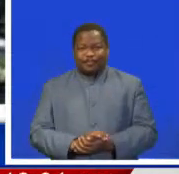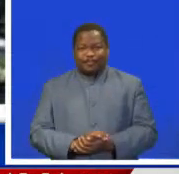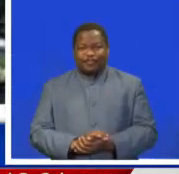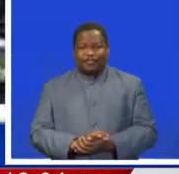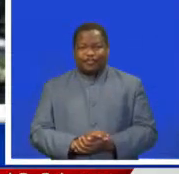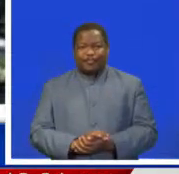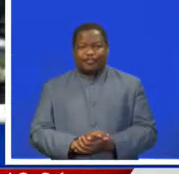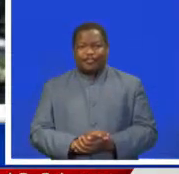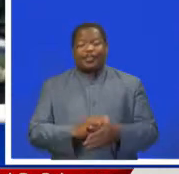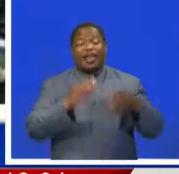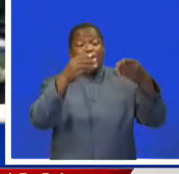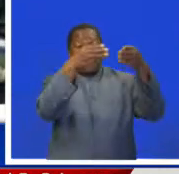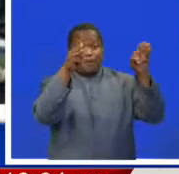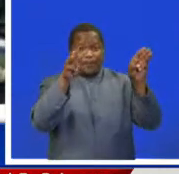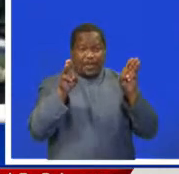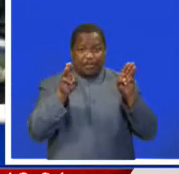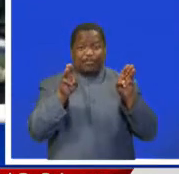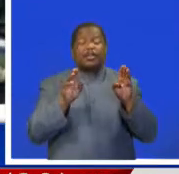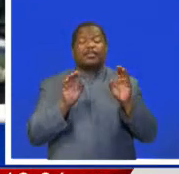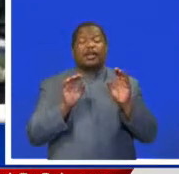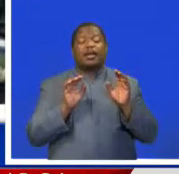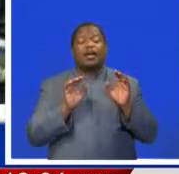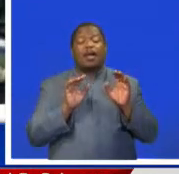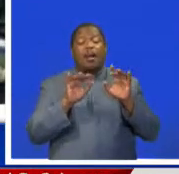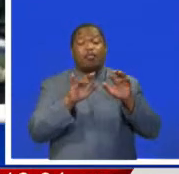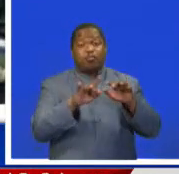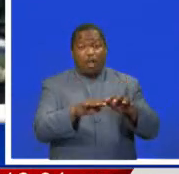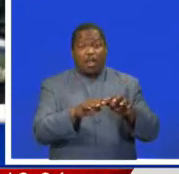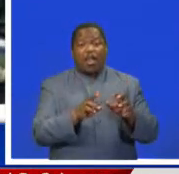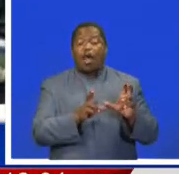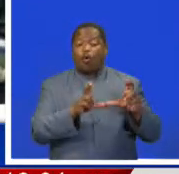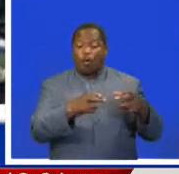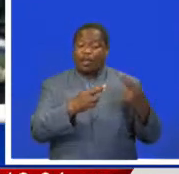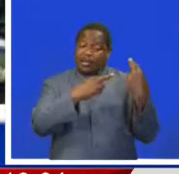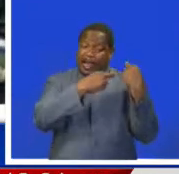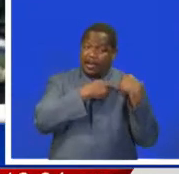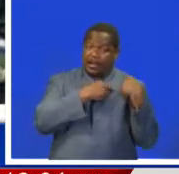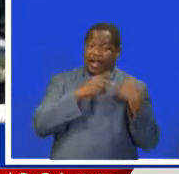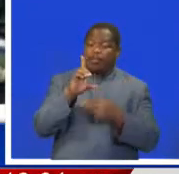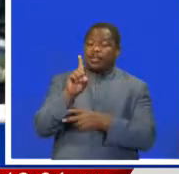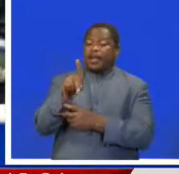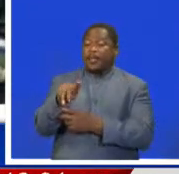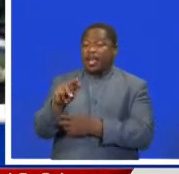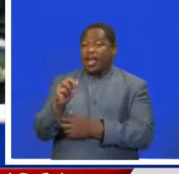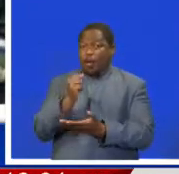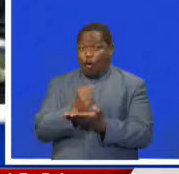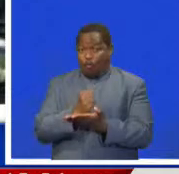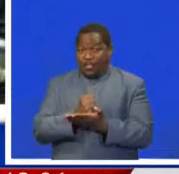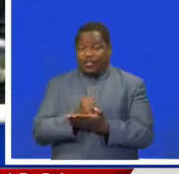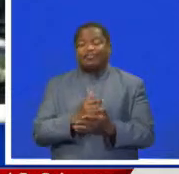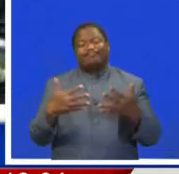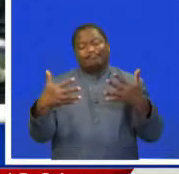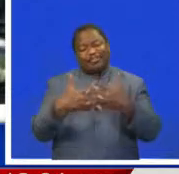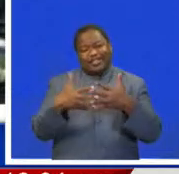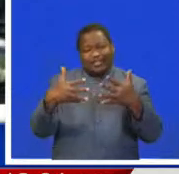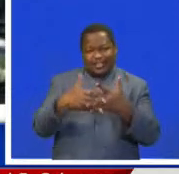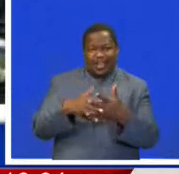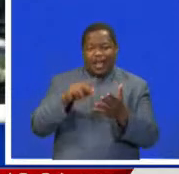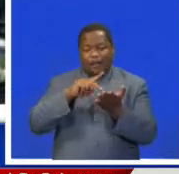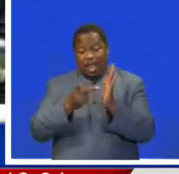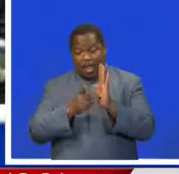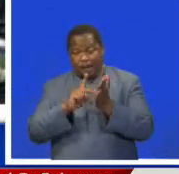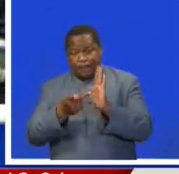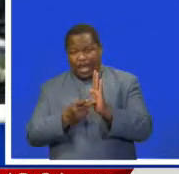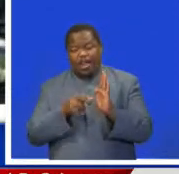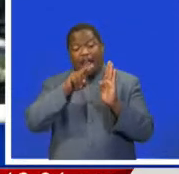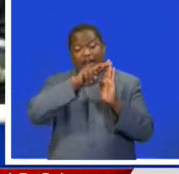leliphini landvunankulu endlini yabaye esikhulu lomuhla ihlangane kutawubuketa umthefo lolwane kuhlukubetana nenodlame emakhaya eSOTV